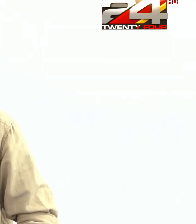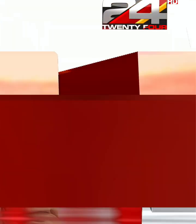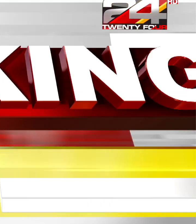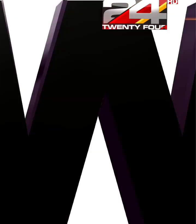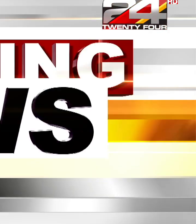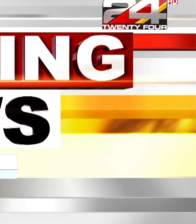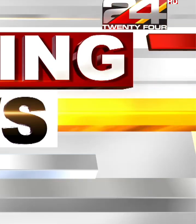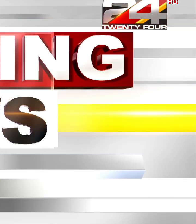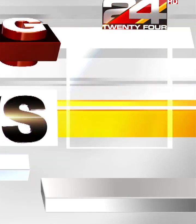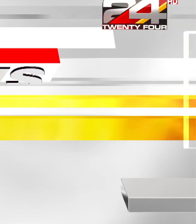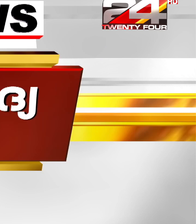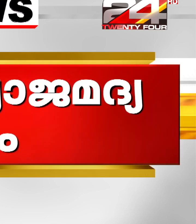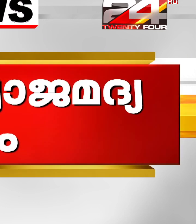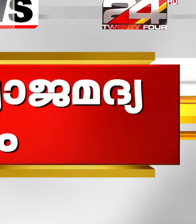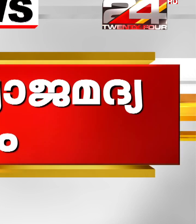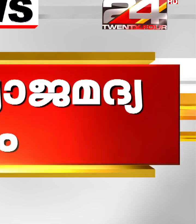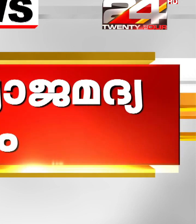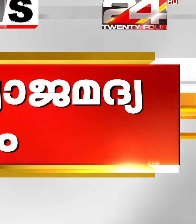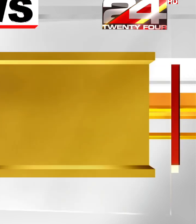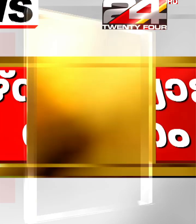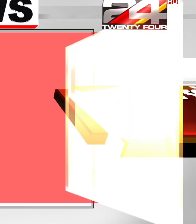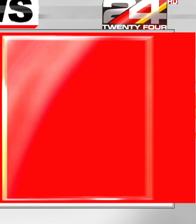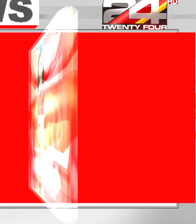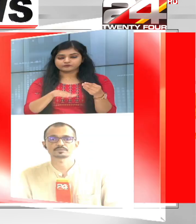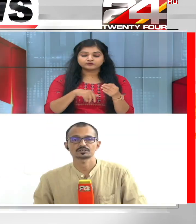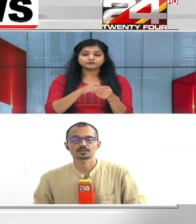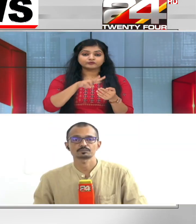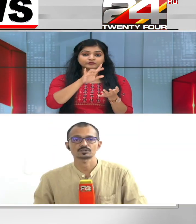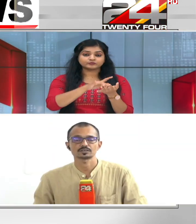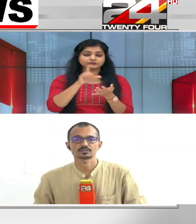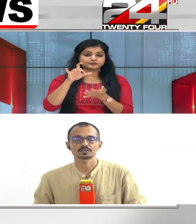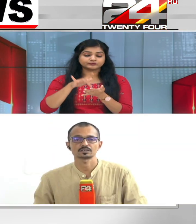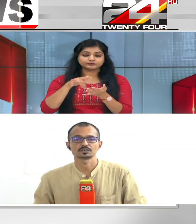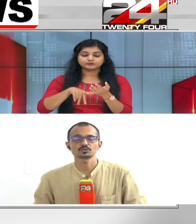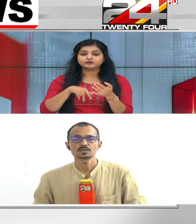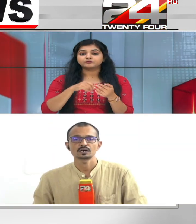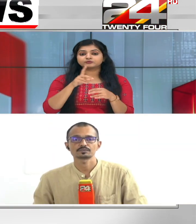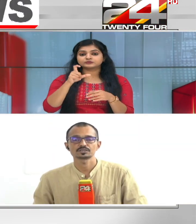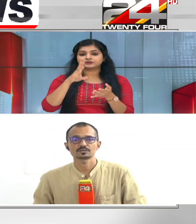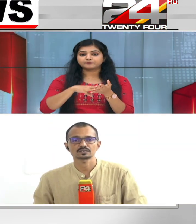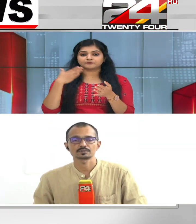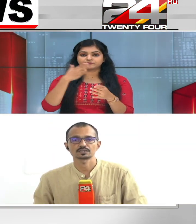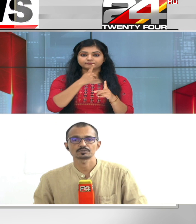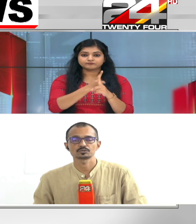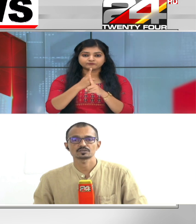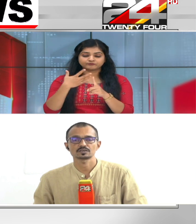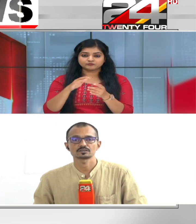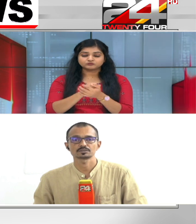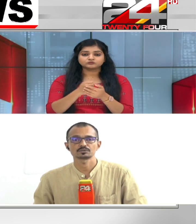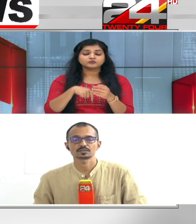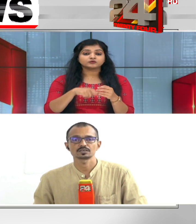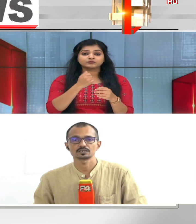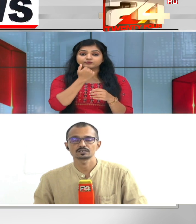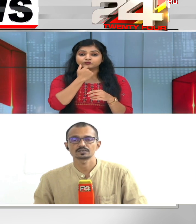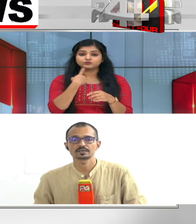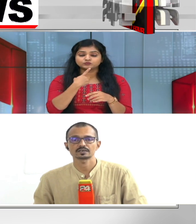നടപടി ഉണ്ടാകുമെന്ന് മുഖ്യമന്ത്രി ഉറപ്പ് നൽകിയിട്ടുണ്ട്. വിഴിപ്പുരത്തും ചെങ്കൽപ്പേട്ടും മുഖ്യമന്ത്രി എം കെ സ്റ്റാലിൻ ഇപ്പോൾ സന്ദർശനം നടത്തിയിരുന്നു. അവിടെ വെച്ച് ശക്തമായ നടപടി ഉദ്യോഗസ്ഥ തലത്തിലും അതുപോലെ